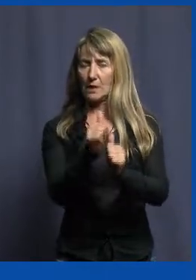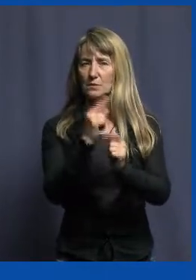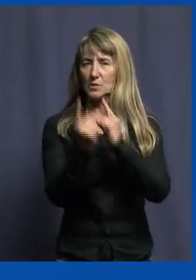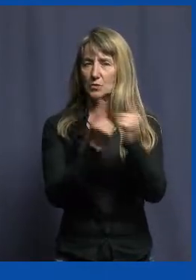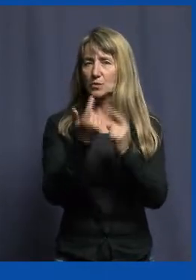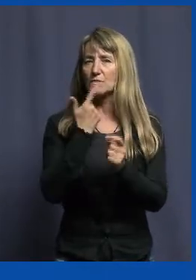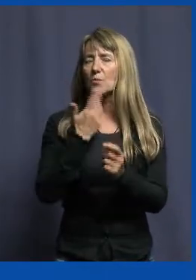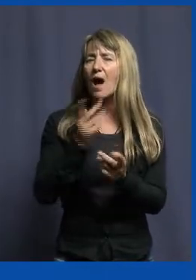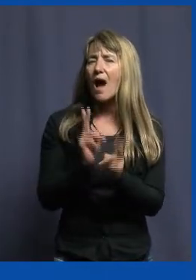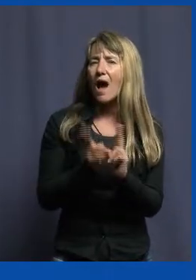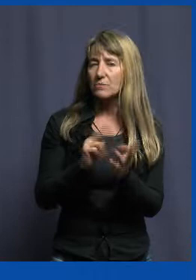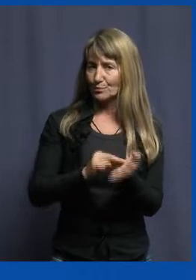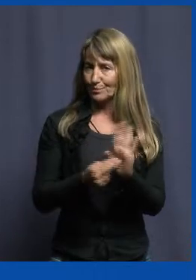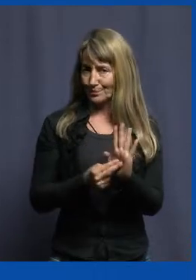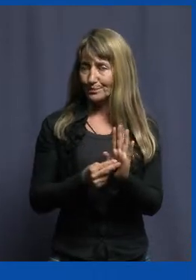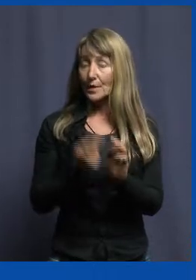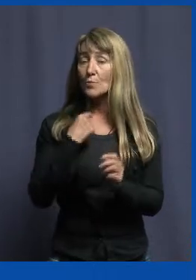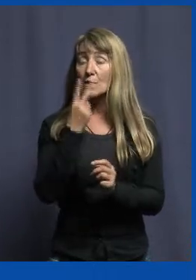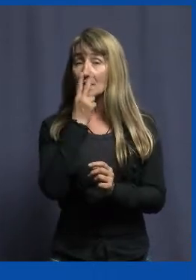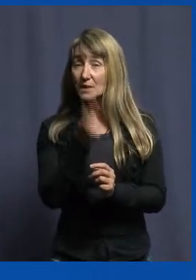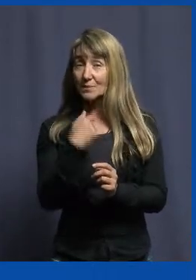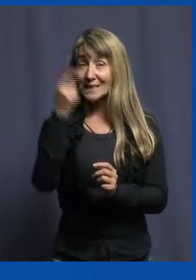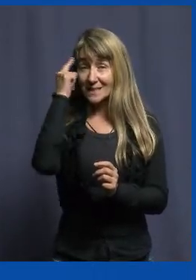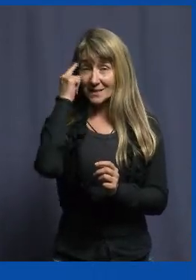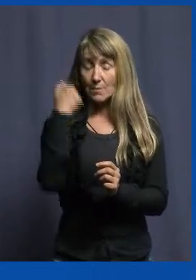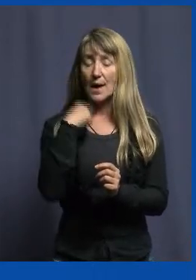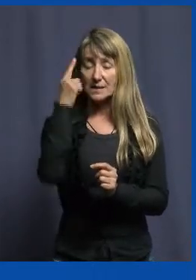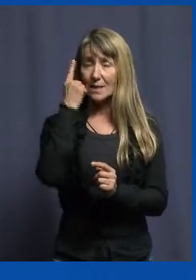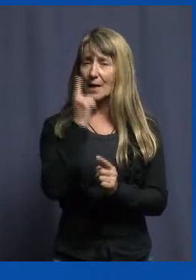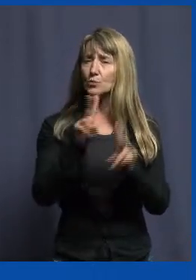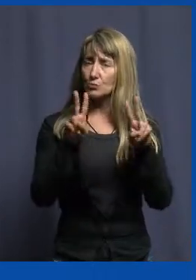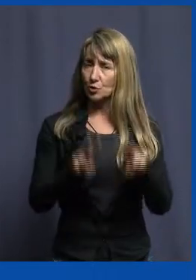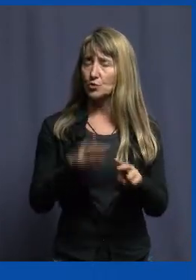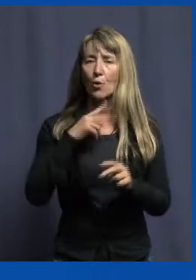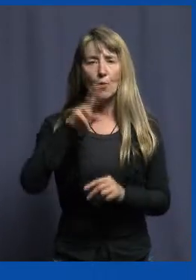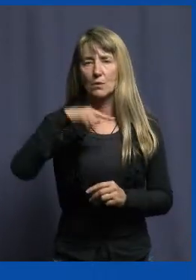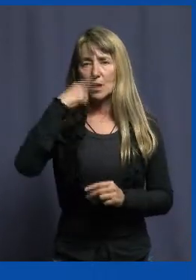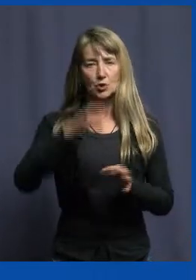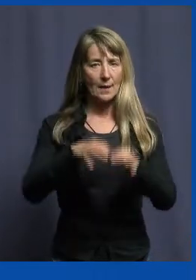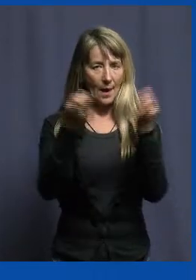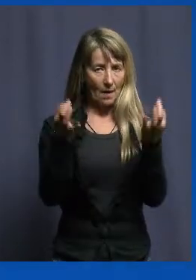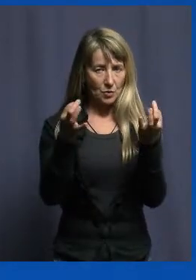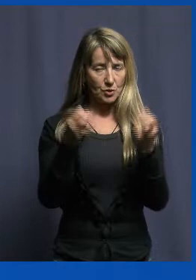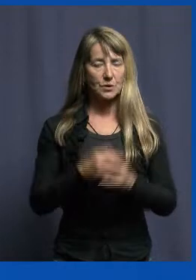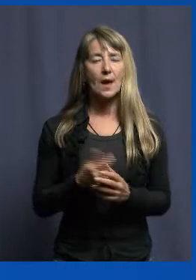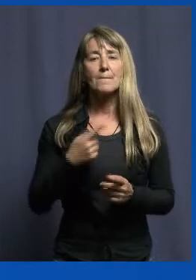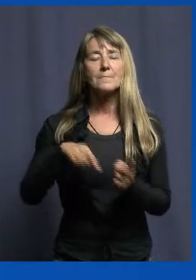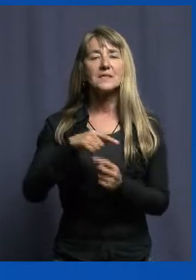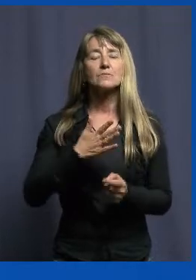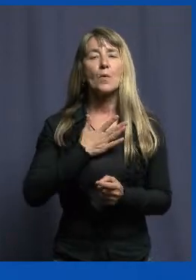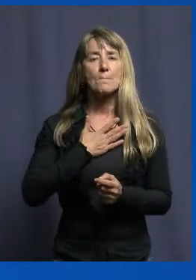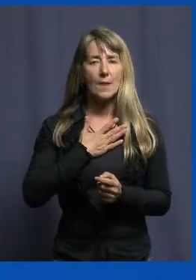su tu sve dubioze. Moram to da vidim i da znam. Ja prvo znam jednu činjenicu koju moram da kažem javnosti. Dakle, mi smo